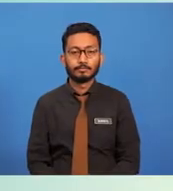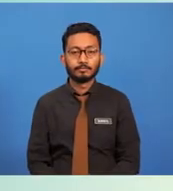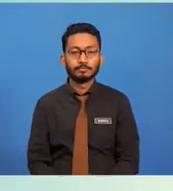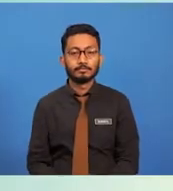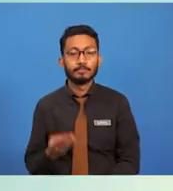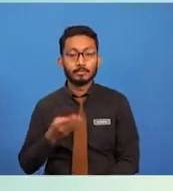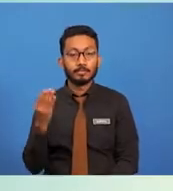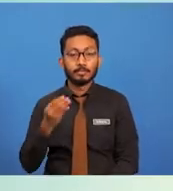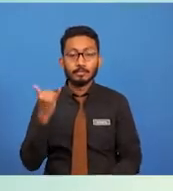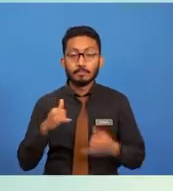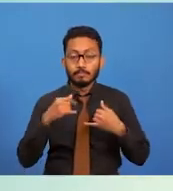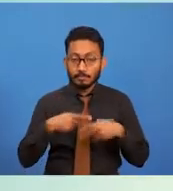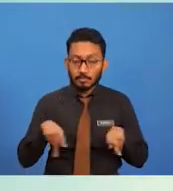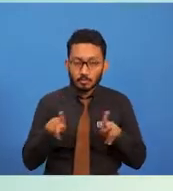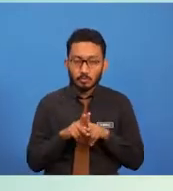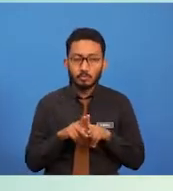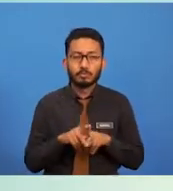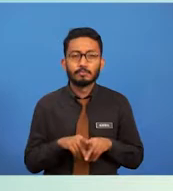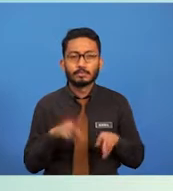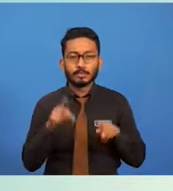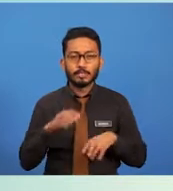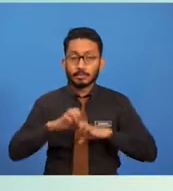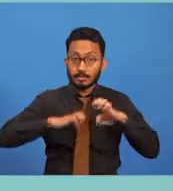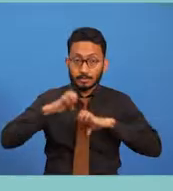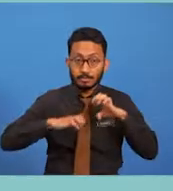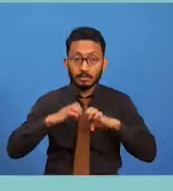Bahan-bahan yang diperlukan untuk eksperimen ini adalah